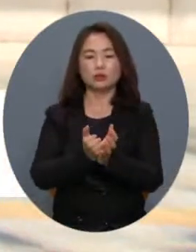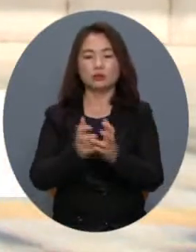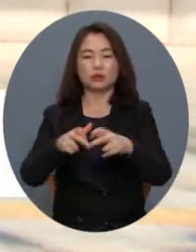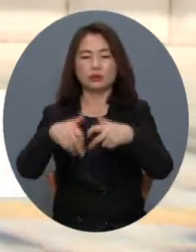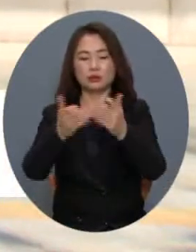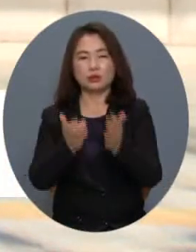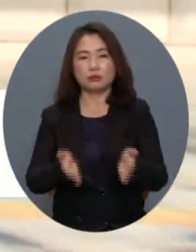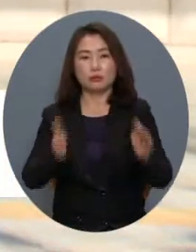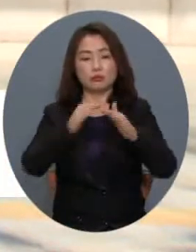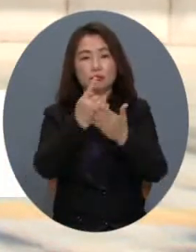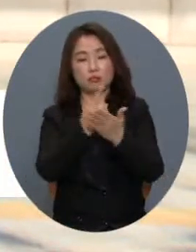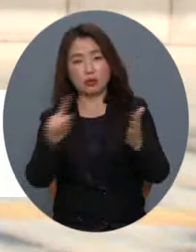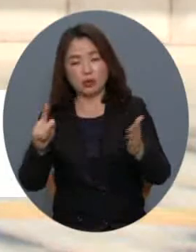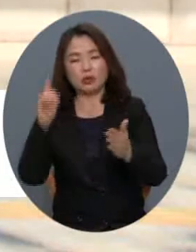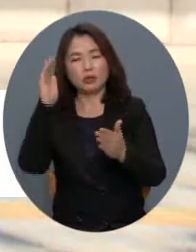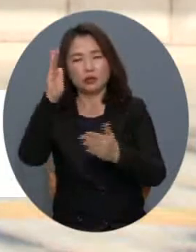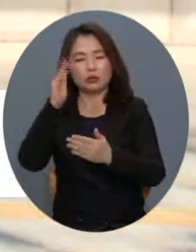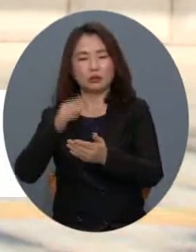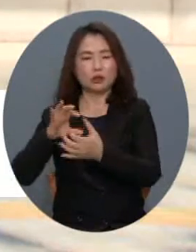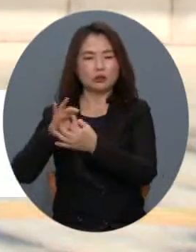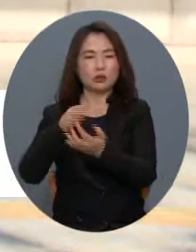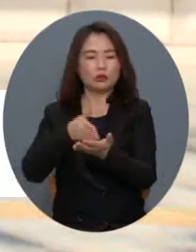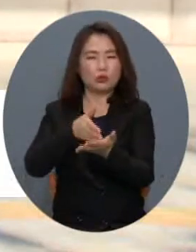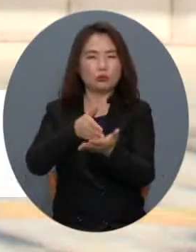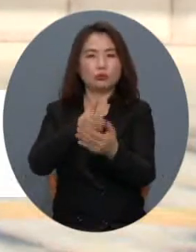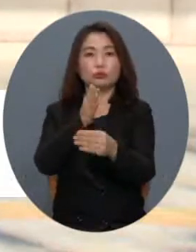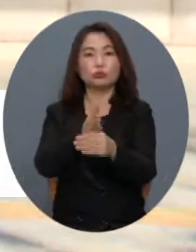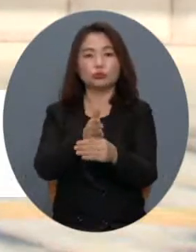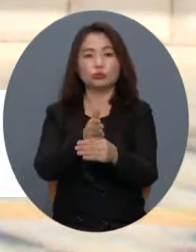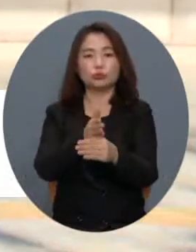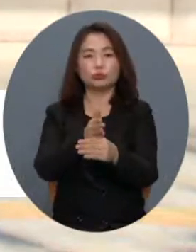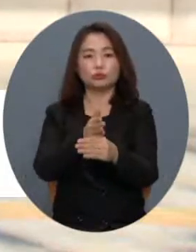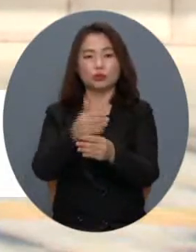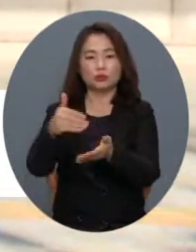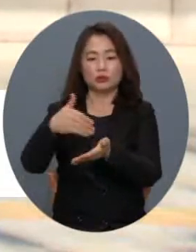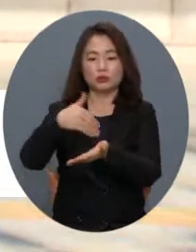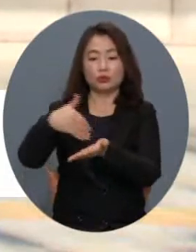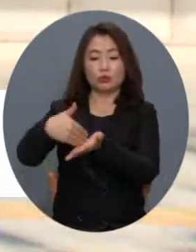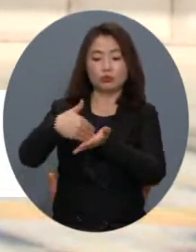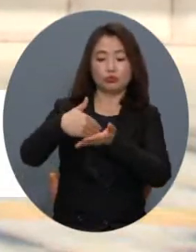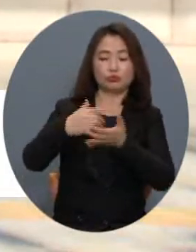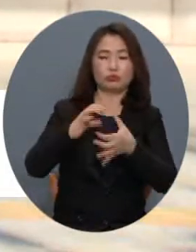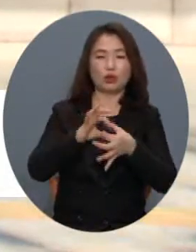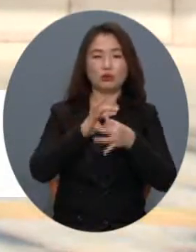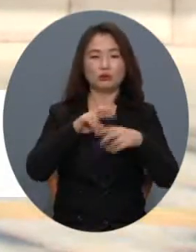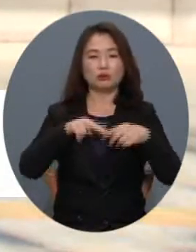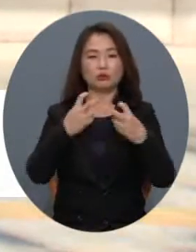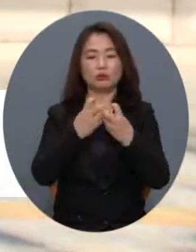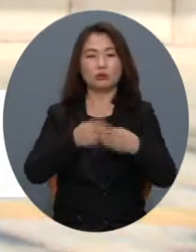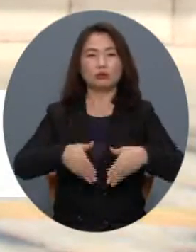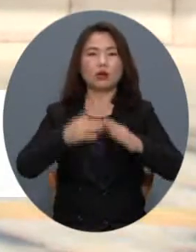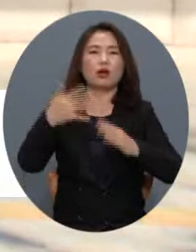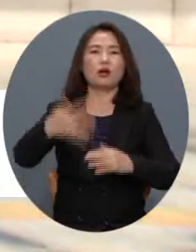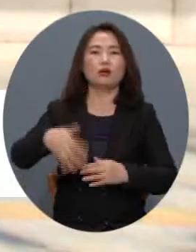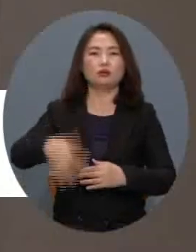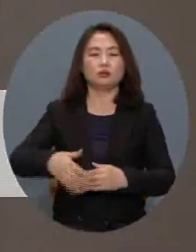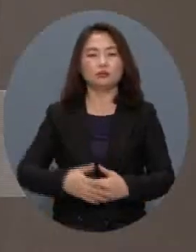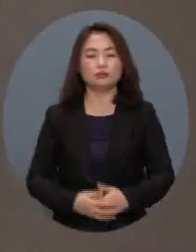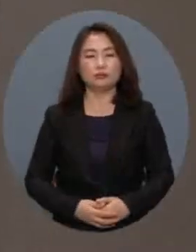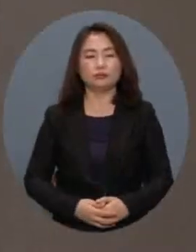장애인들의 탈시설에 대한 이야기를 꾸준하게 요구를 했었습니다. 근데 그것에 대해서 대구시가 구체적인 대책을 세우지 않고 있었고.